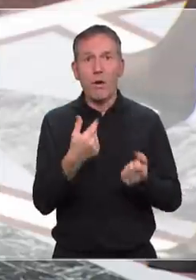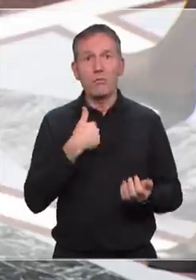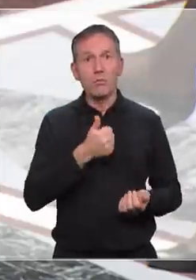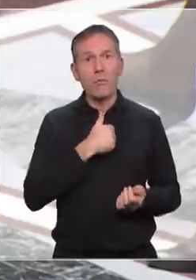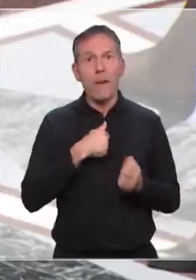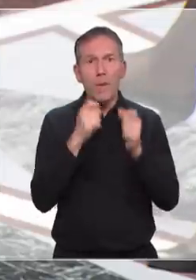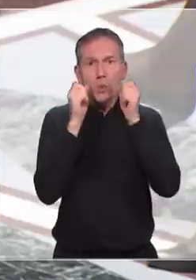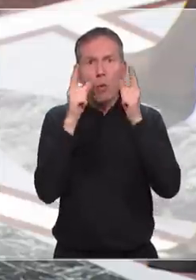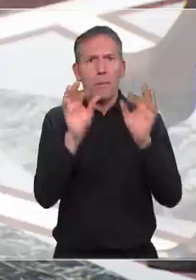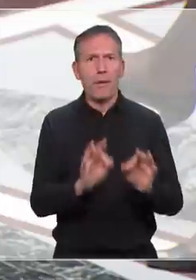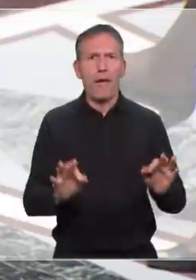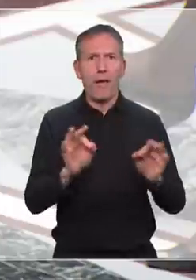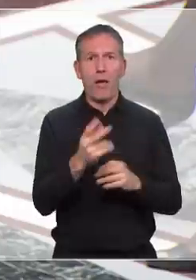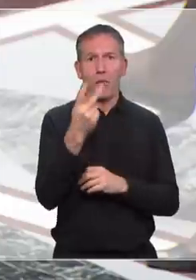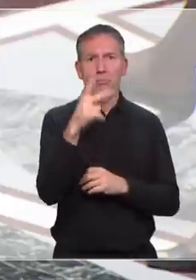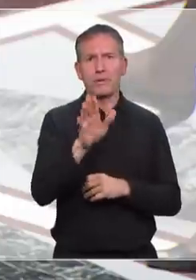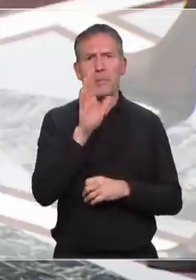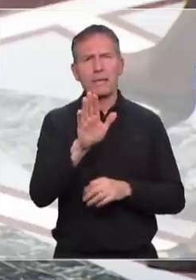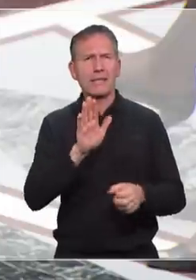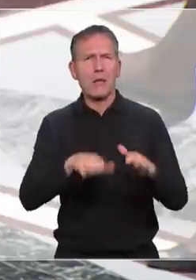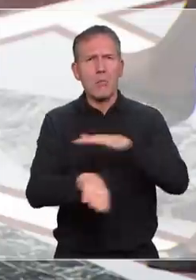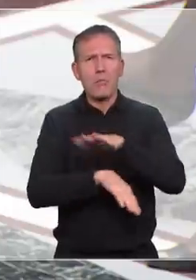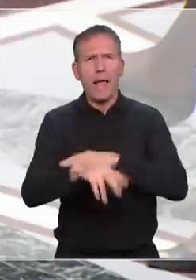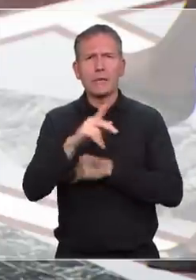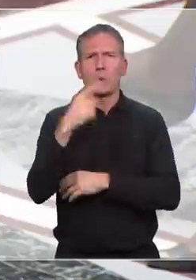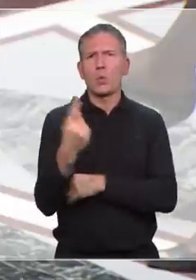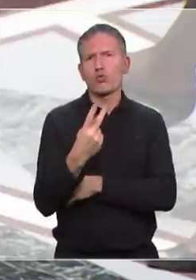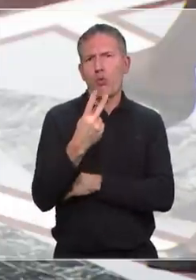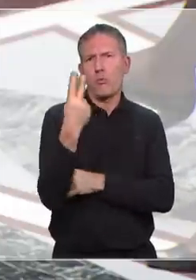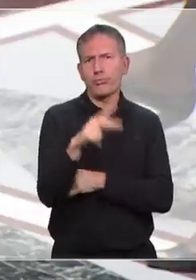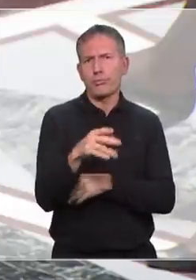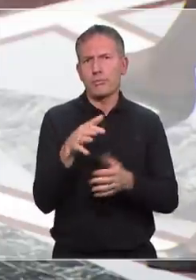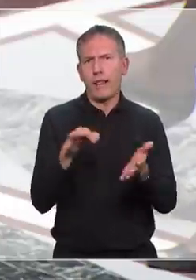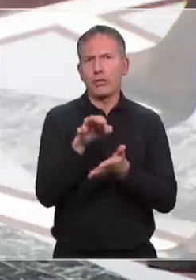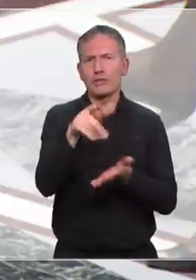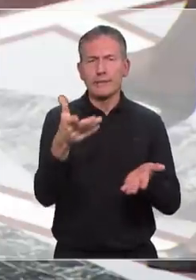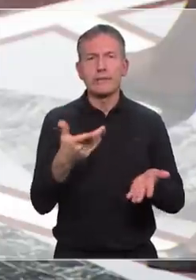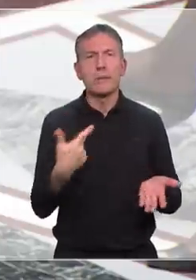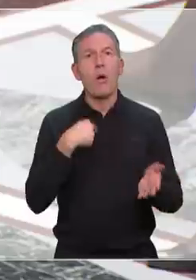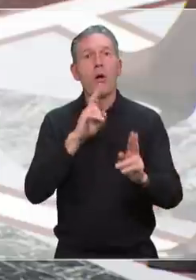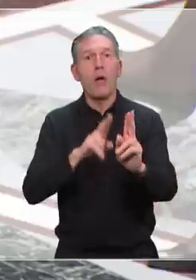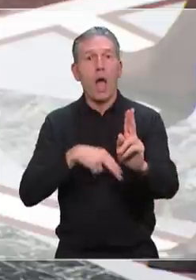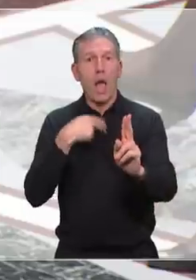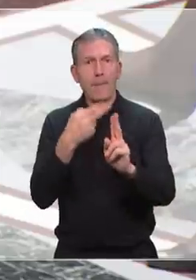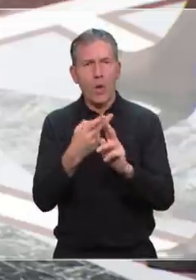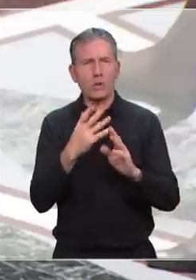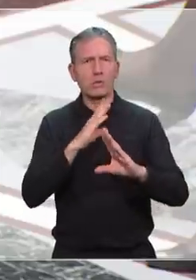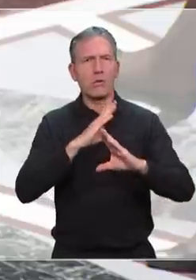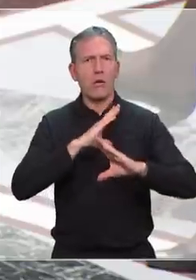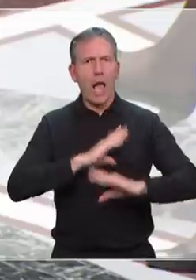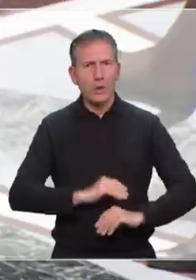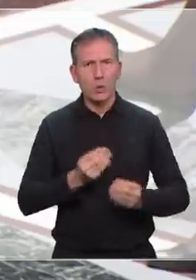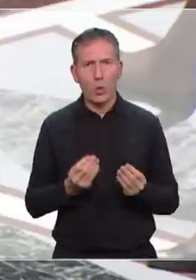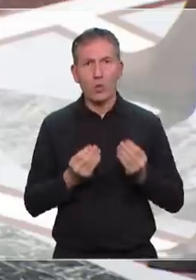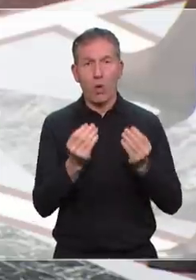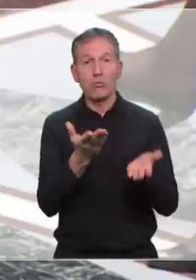pas. C'est votre fonds de commerce. Et donc, je voudrais commencer ma réponse par les rassurer. Aujourd'hui,